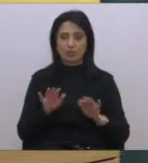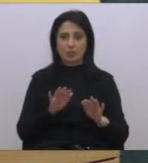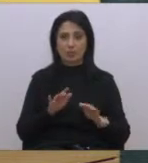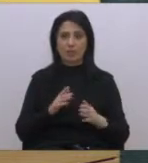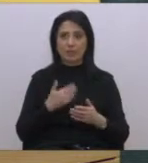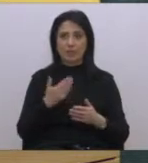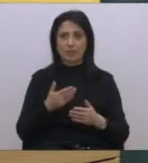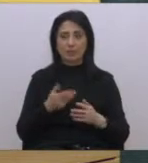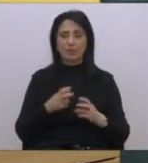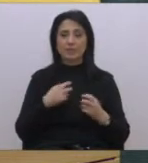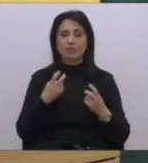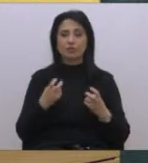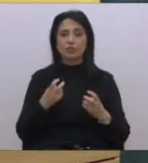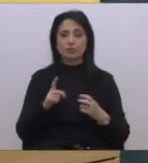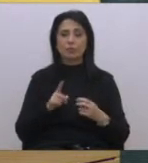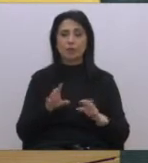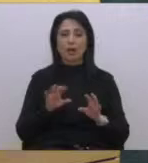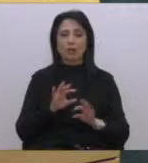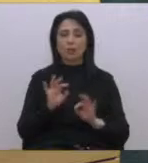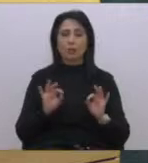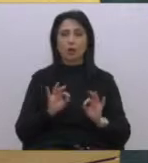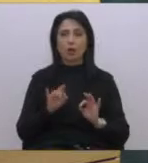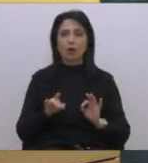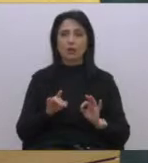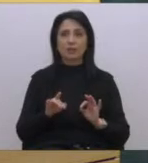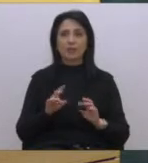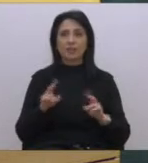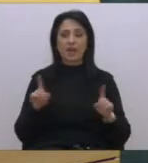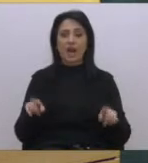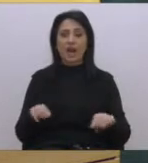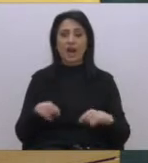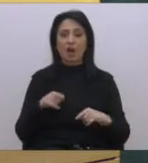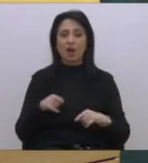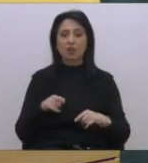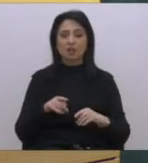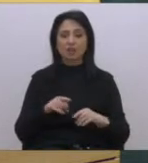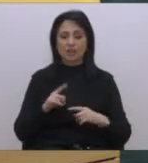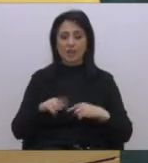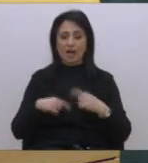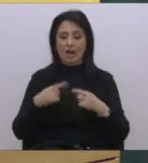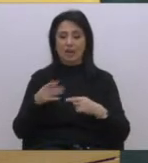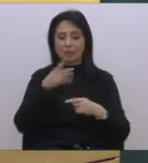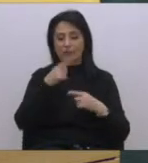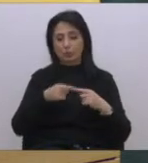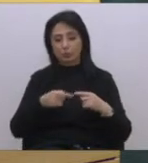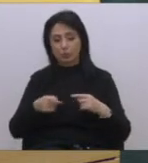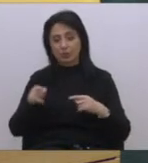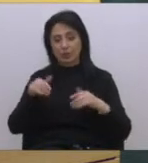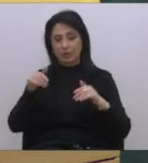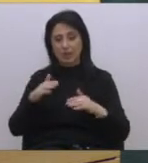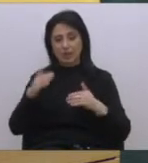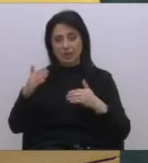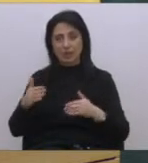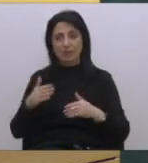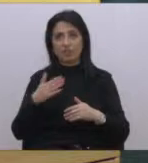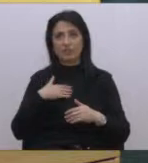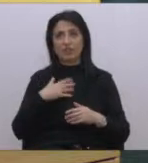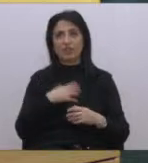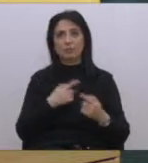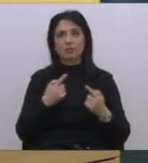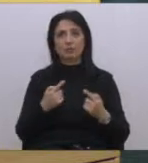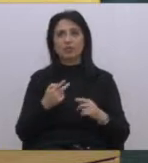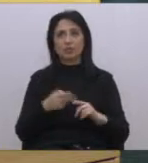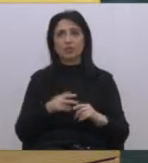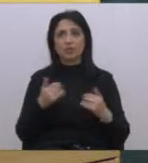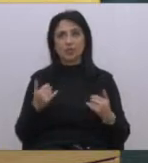სახით. Მნიშვნელოვანია ამ კანონ პროექტის განხორციელებისთვის გარდამავალი პერიოდის დადგენა. ჩვენთვის მნიშვნელოვანია